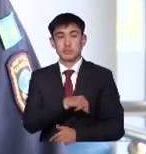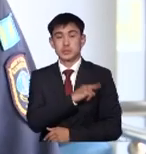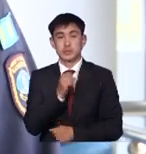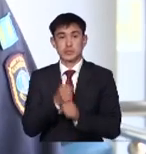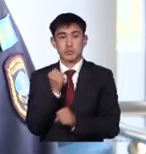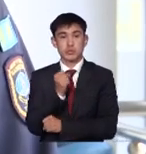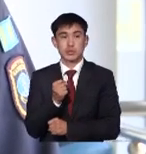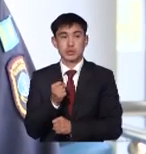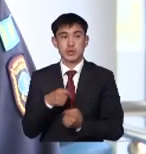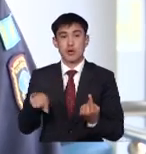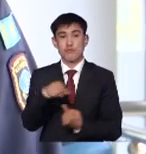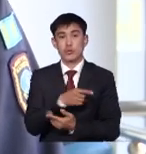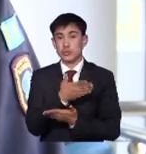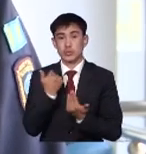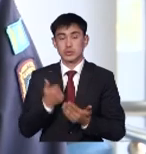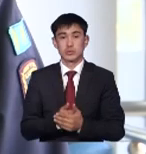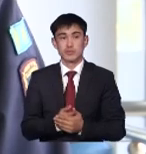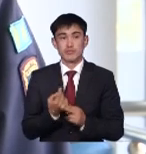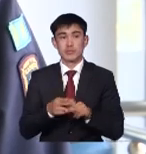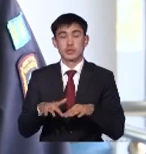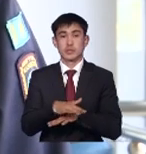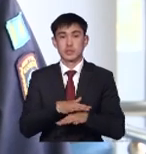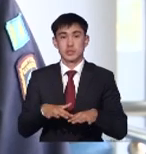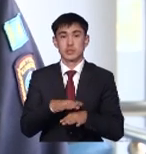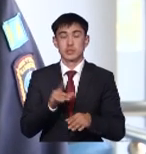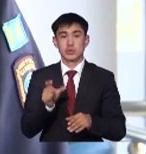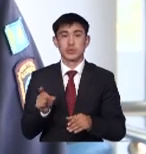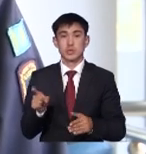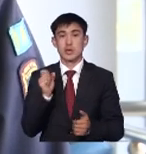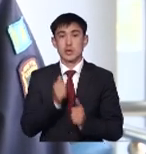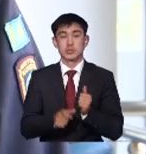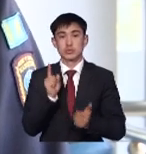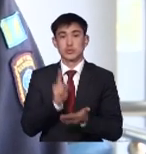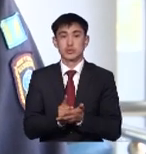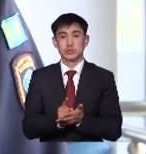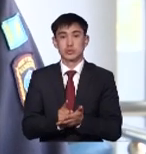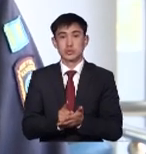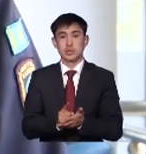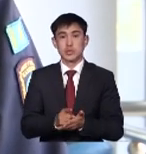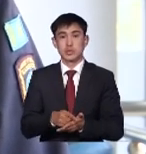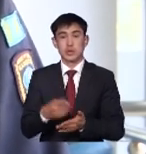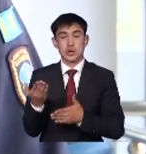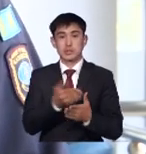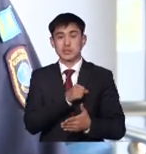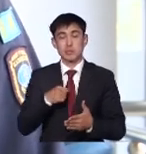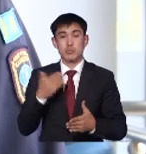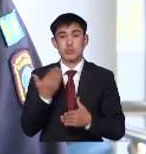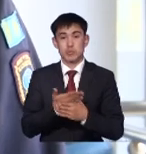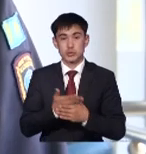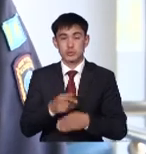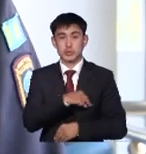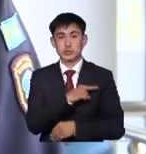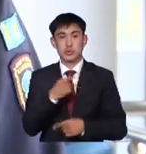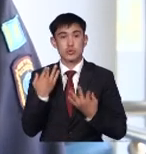медицинских работников обычно вокруг не бывает. Поэтому население, люди, каждый должен уметь оказывать самовзаимопомощь